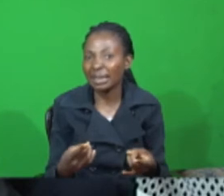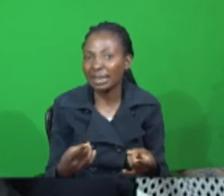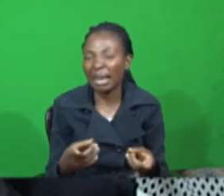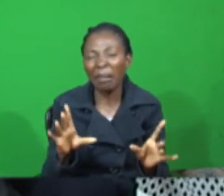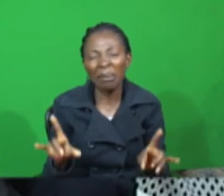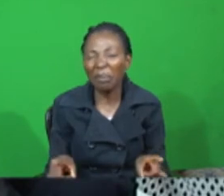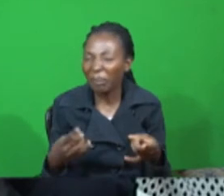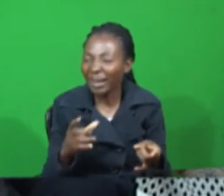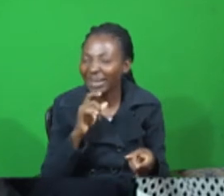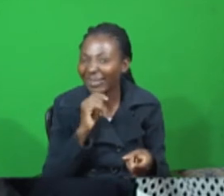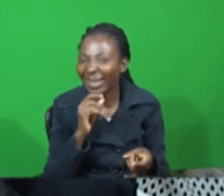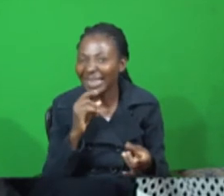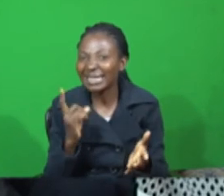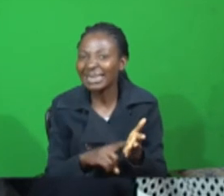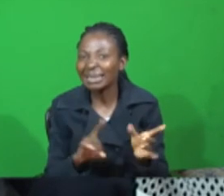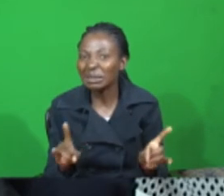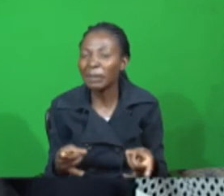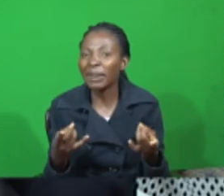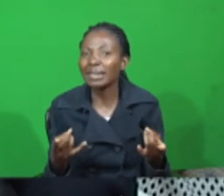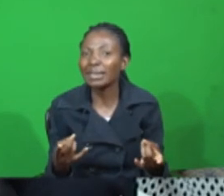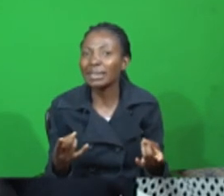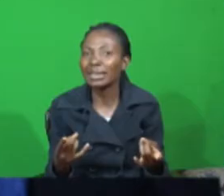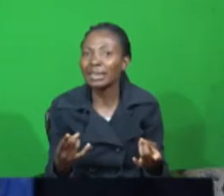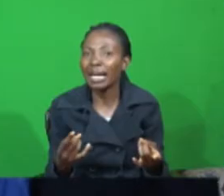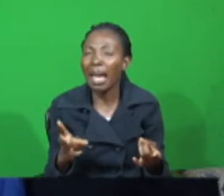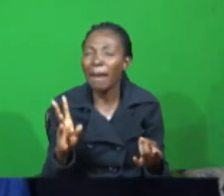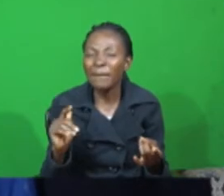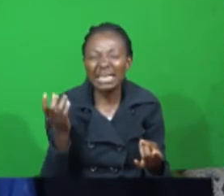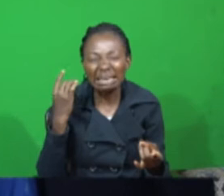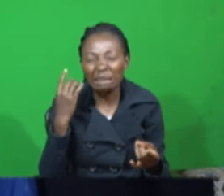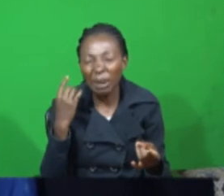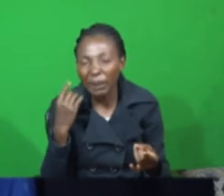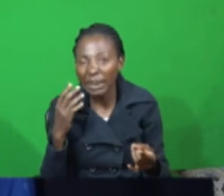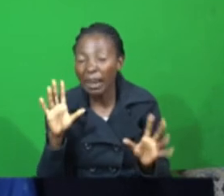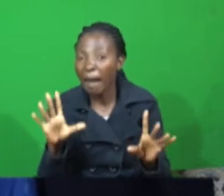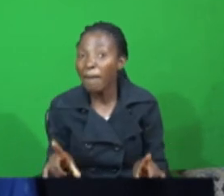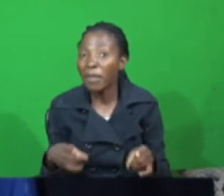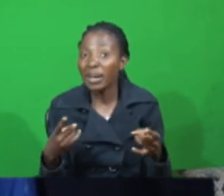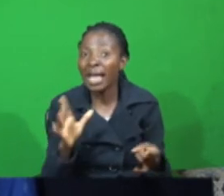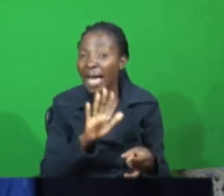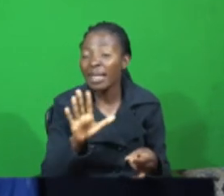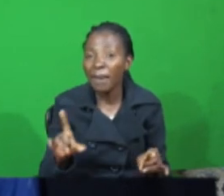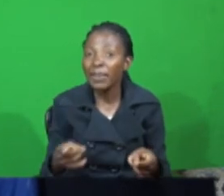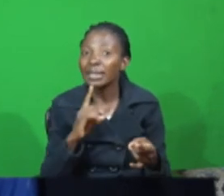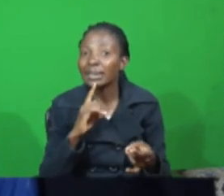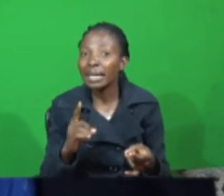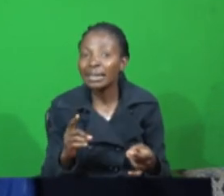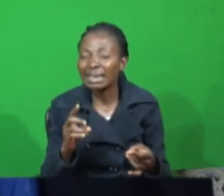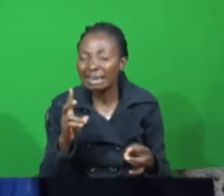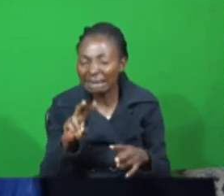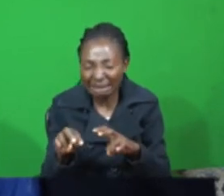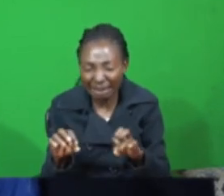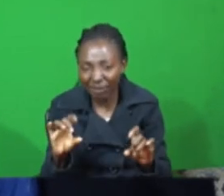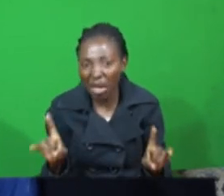namaid chai ande unoziva kuti chimwe chiri kunyanya kurwadza panyaya yemamaid kaya vamwe vasikana vari kunzi nditsvagirewo musikana nditsvagirewo